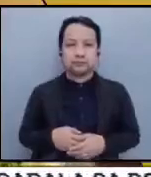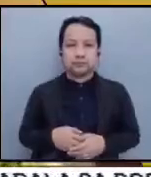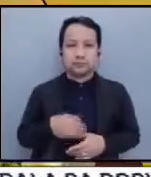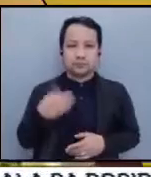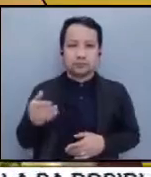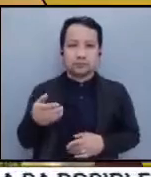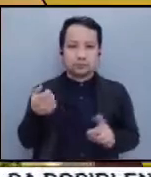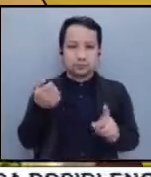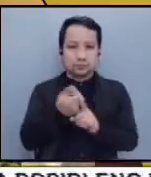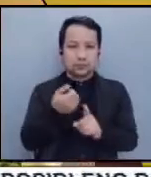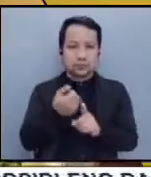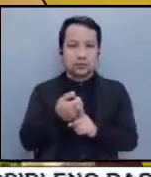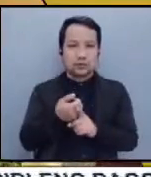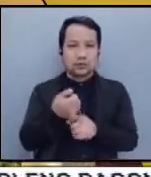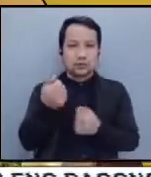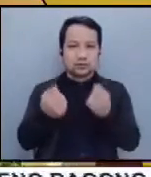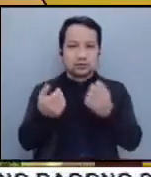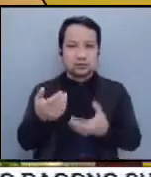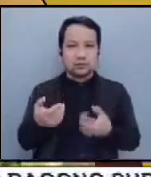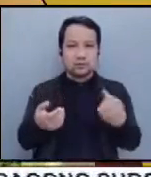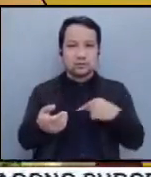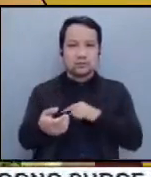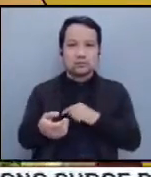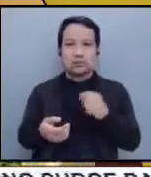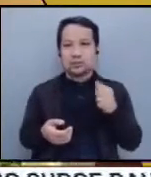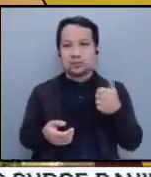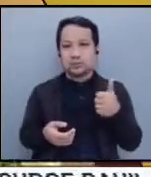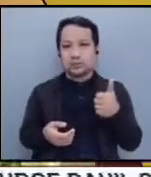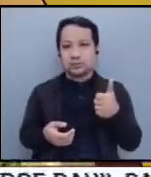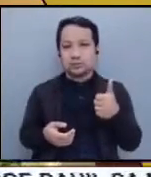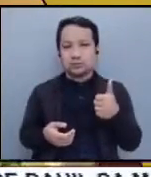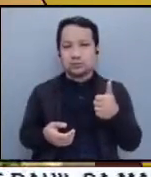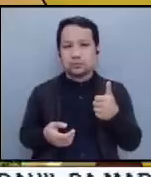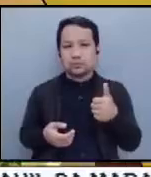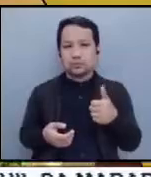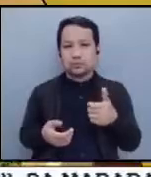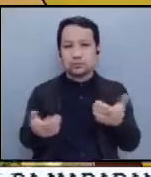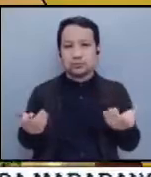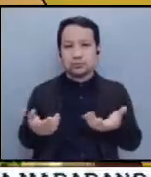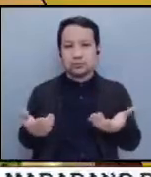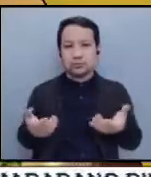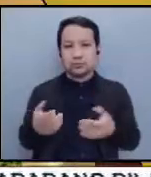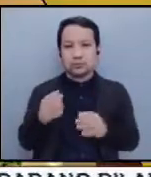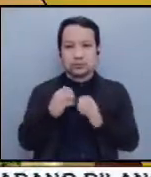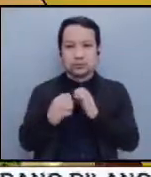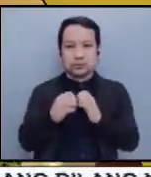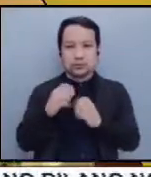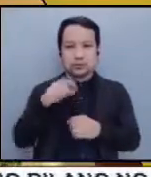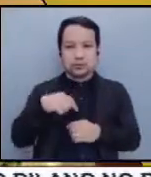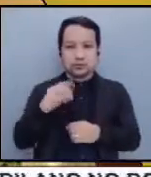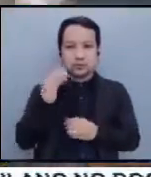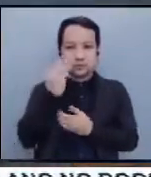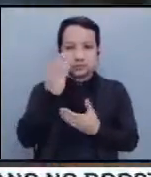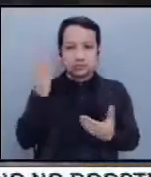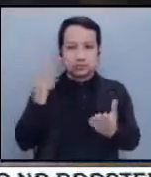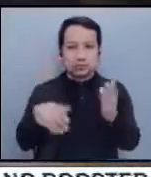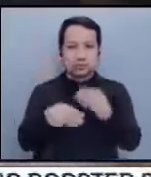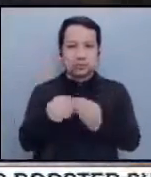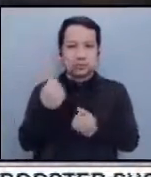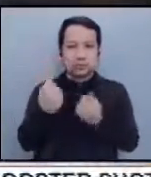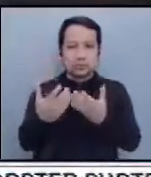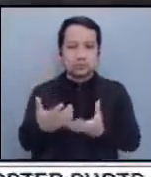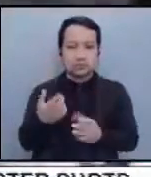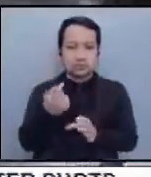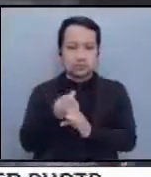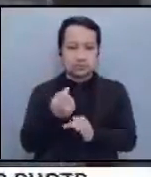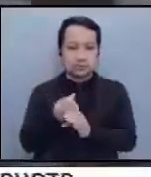Inararo ng isang truck ang nasa 10 concrete barriers sa bahagi ng EDSA sa Quezon City. Ayon sa driver ng truck, mabigat